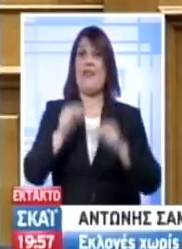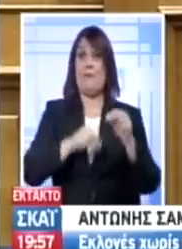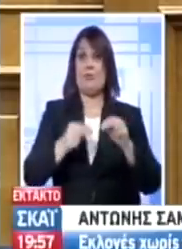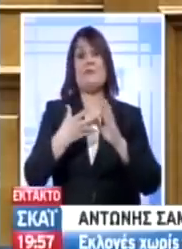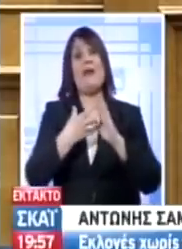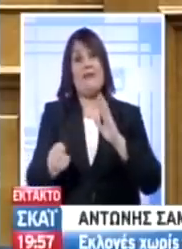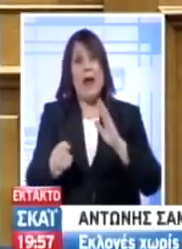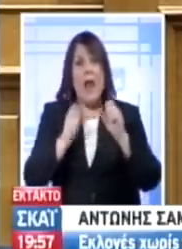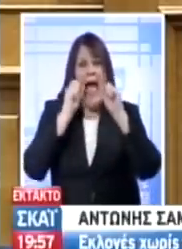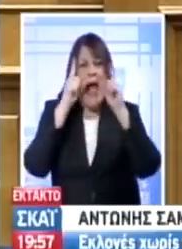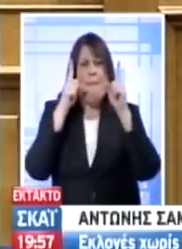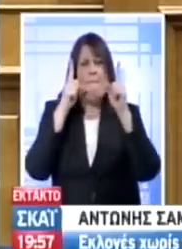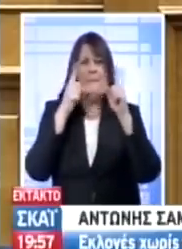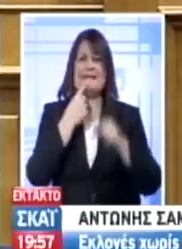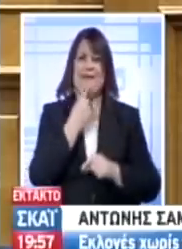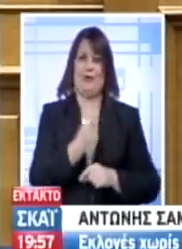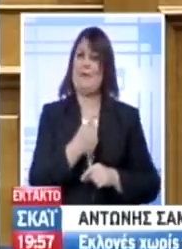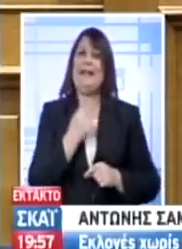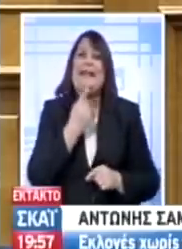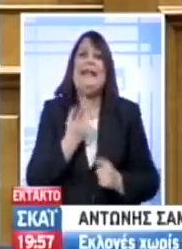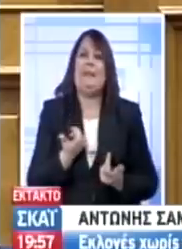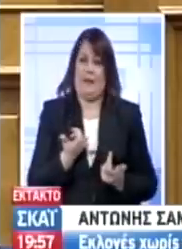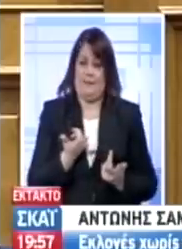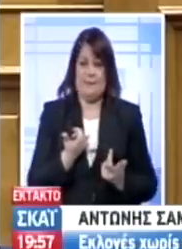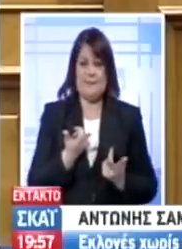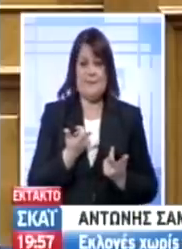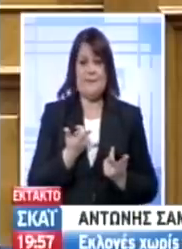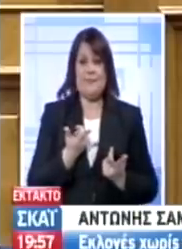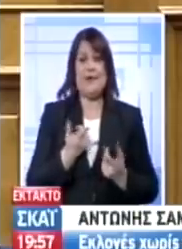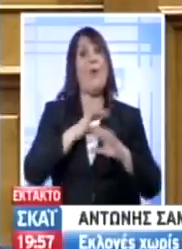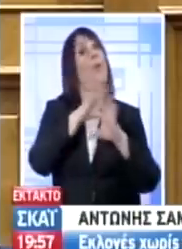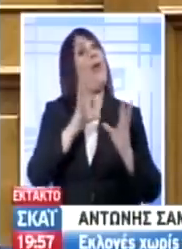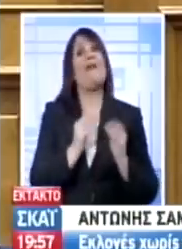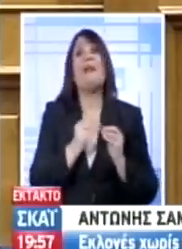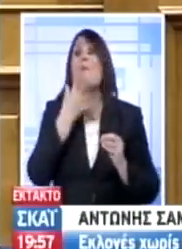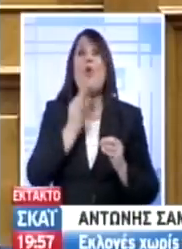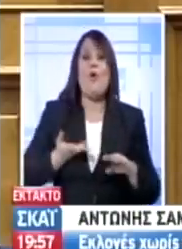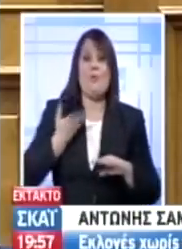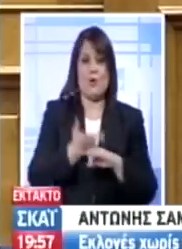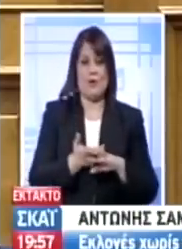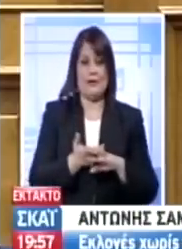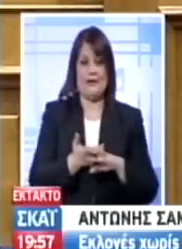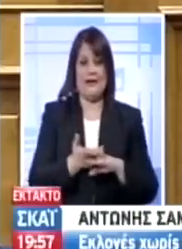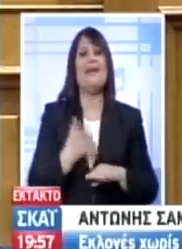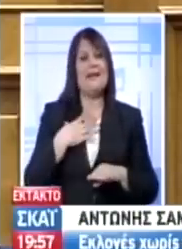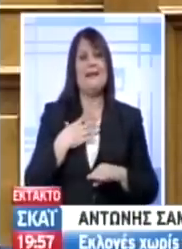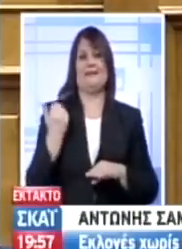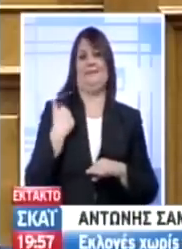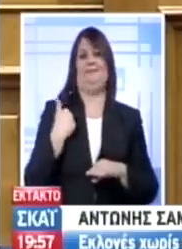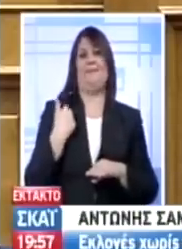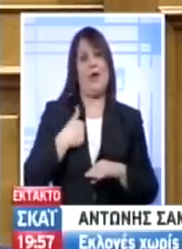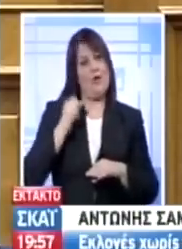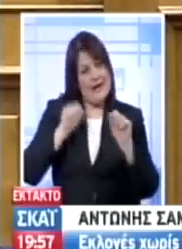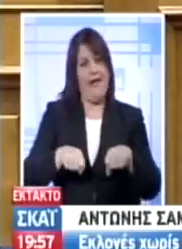εξής απίστευτο ισχυρισμό: ότι όλα αυτά τα έκανε για να εξασφαλίσει τη συμφωνία Σαμαρά.